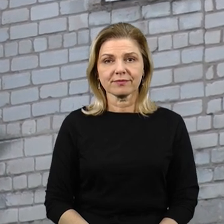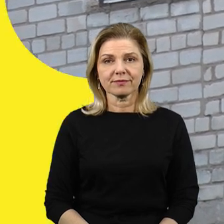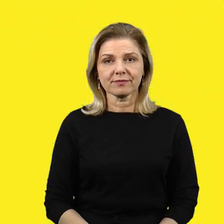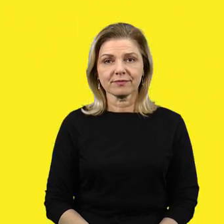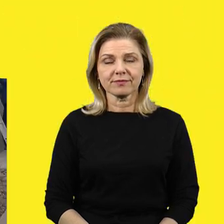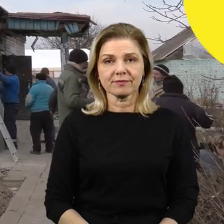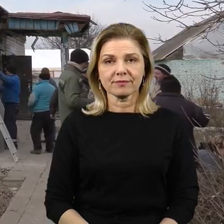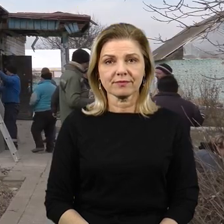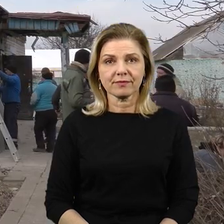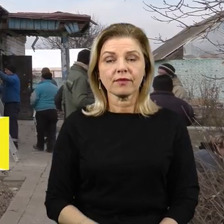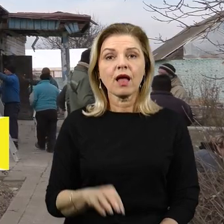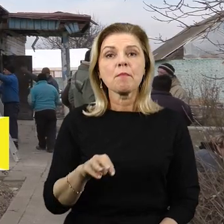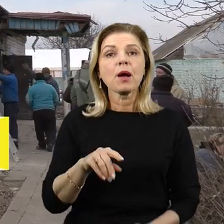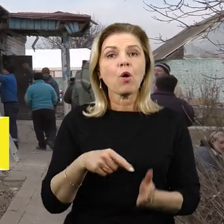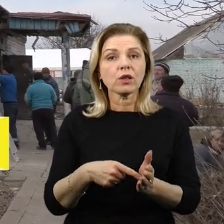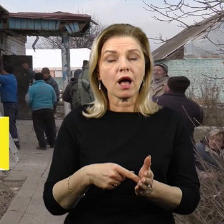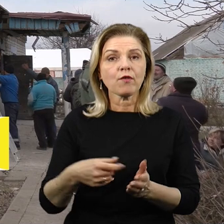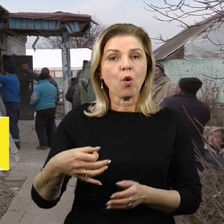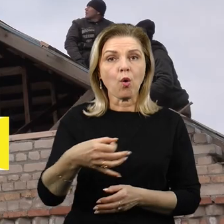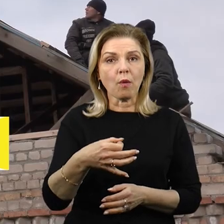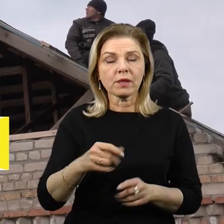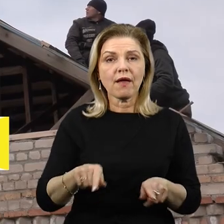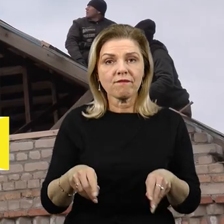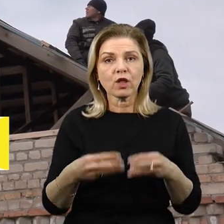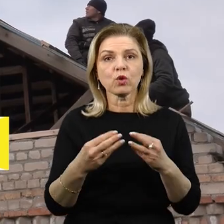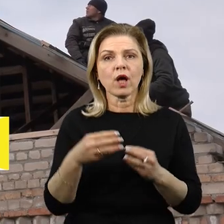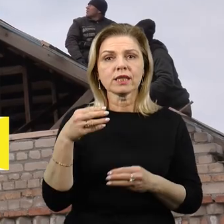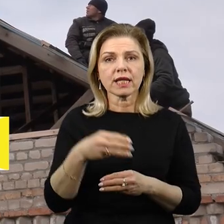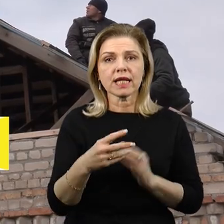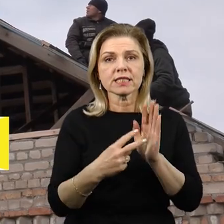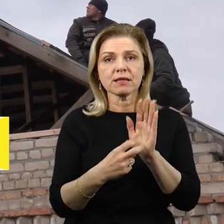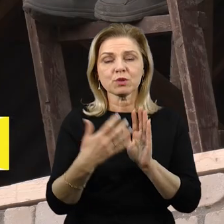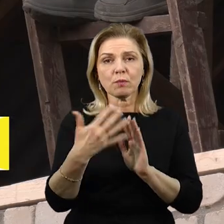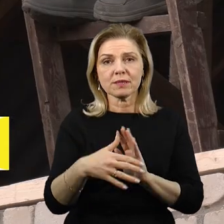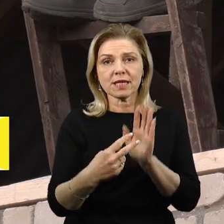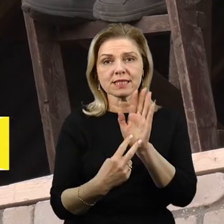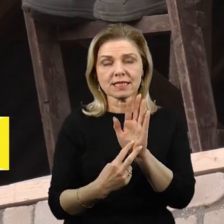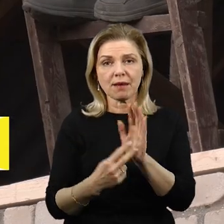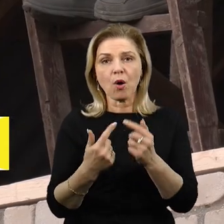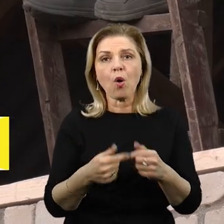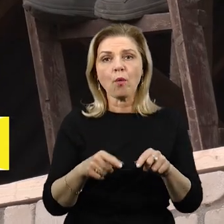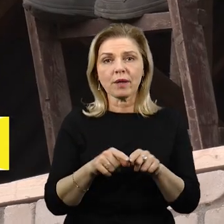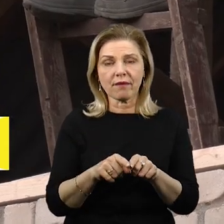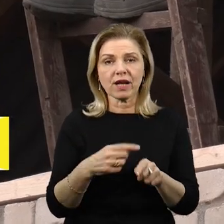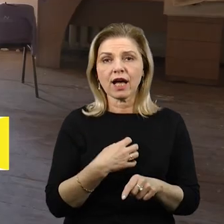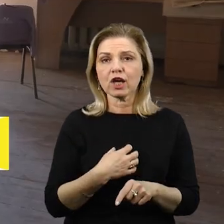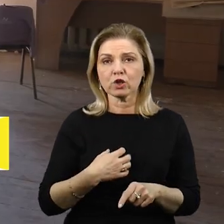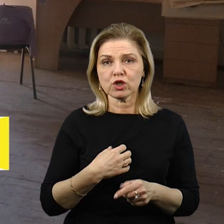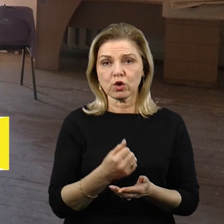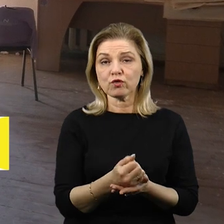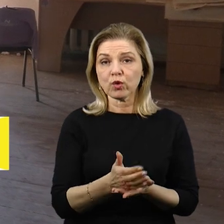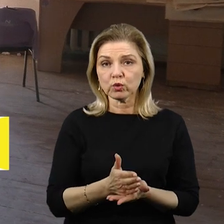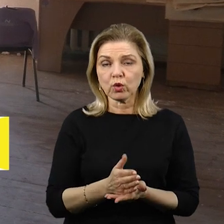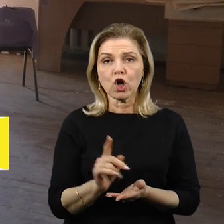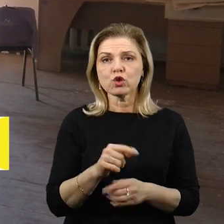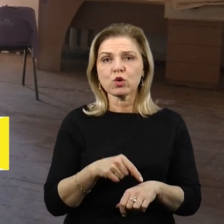Миколаїв у Миколаєві та області відновили 3757 об'єктів громадської та критичної інфраструктури що